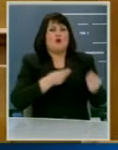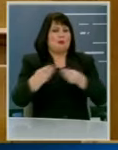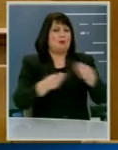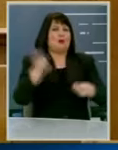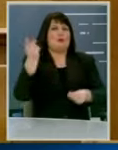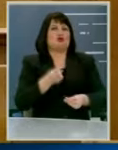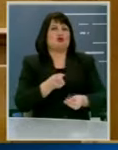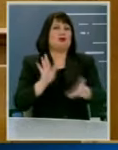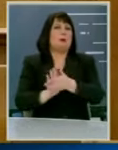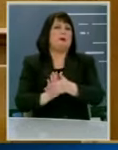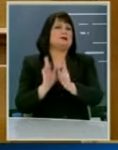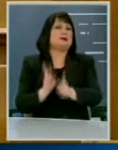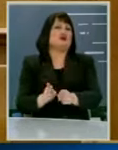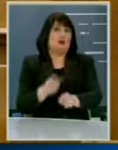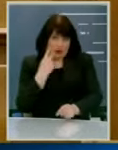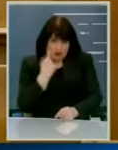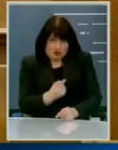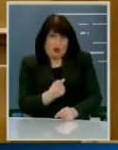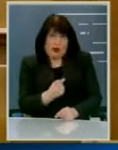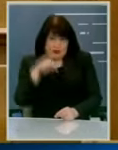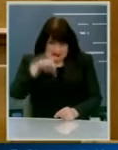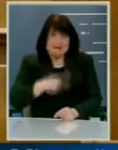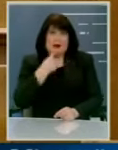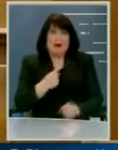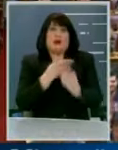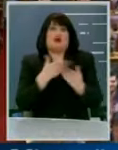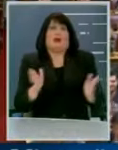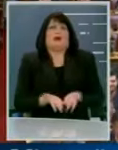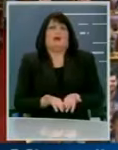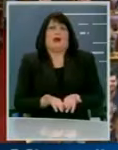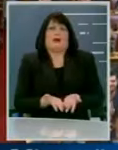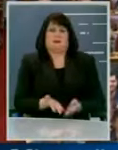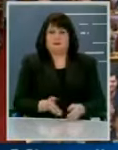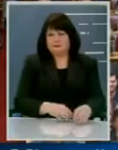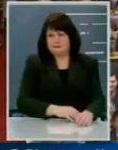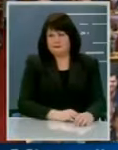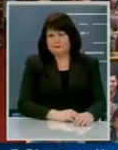αυτό είχαν κολλήσει. Ευθέως, να τα πούμε όλα σήμερα.